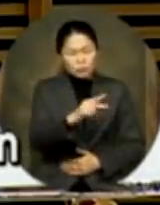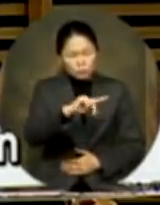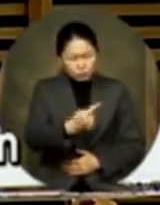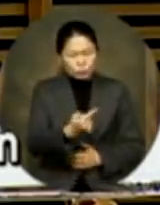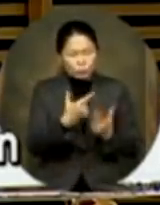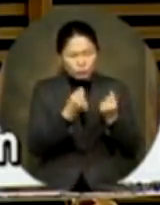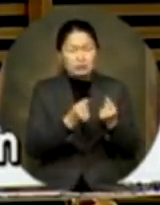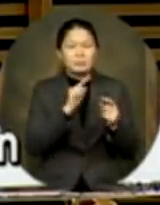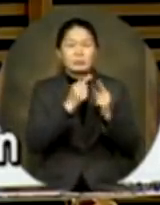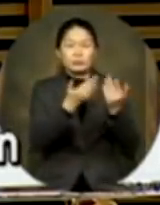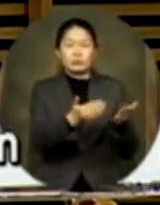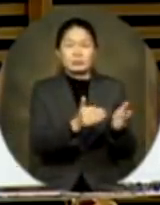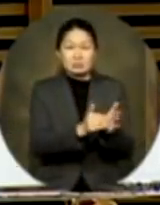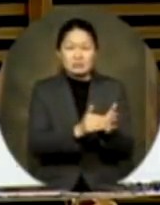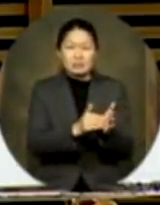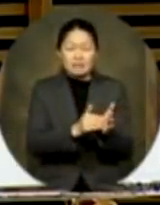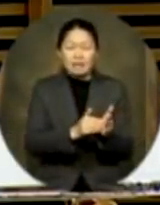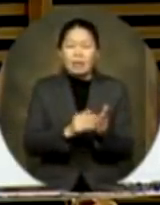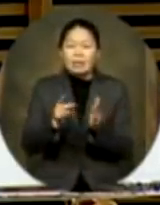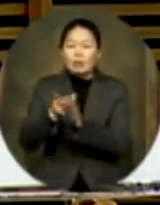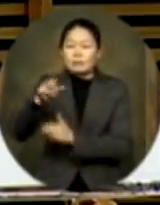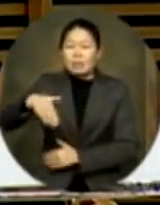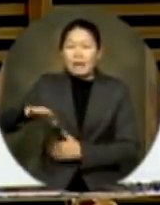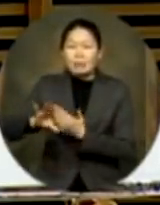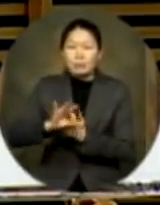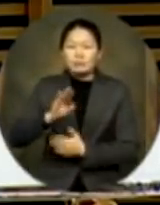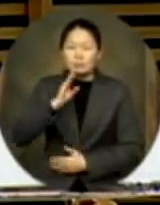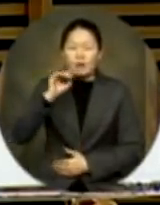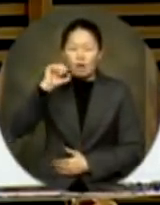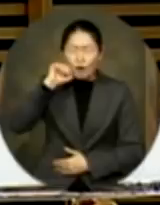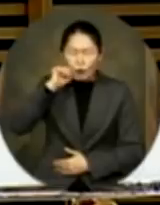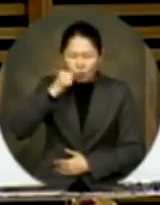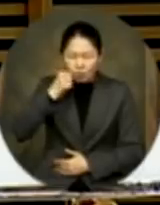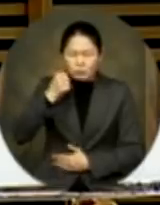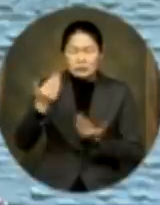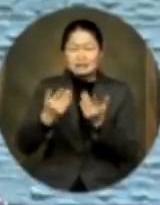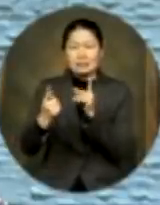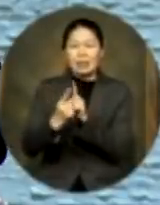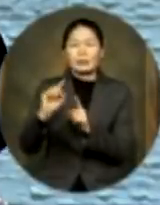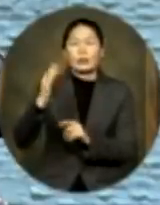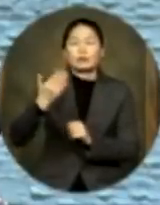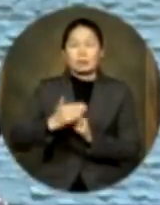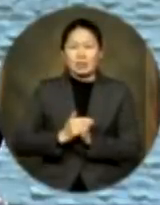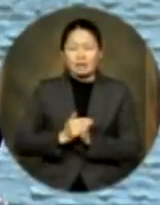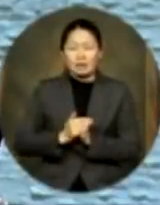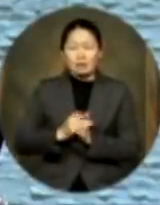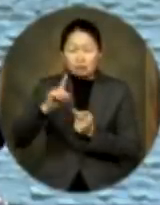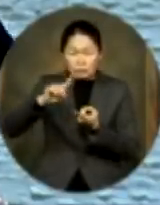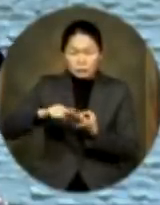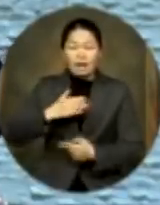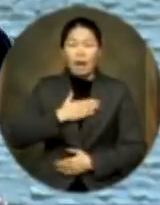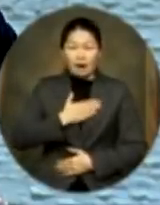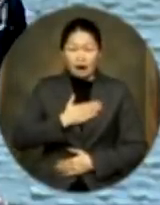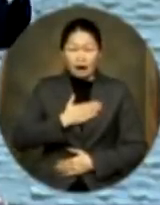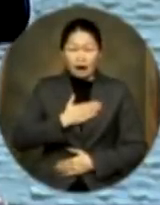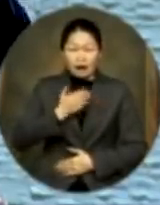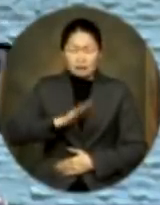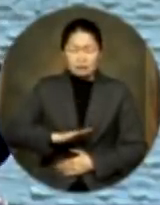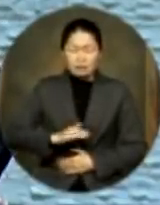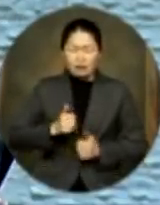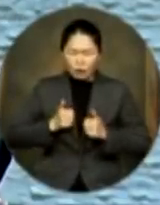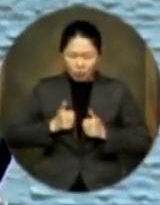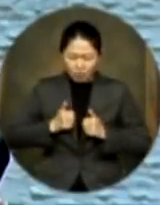말씀하셨으니 예루살렘에 가면 어려운 일을 당하면 이게 있겠구나 그걸 알면서도 굳이 칸이